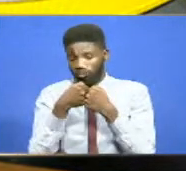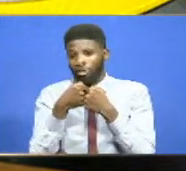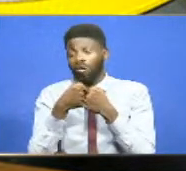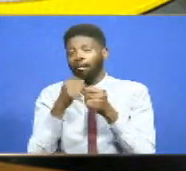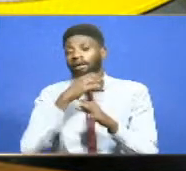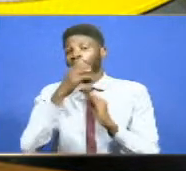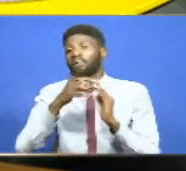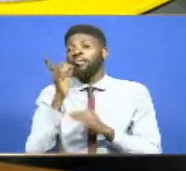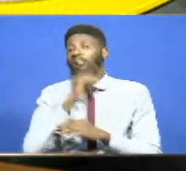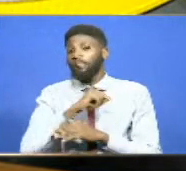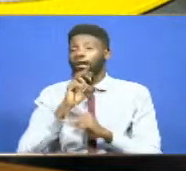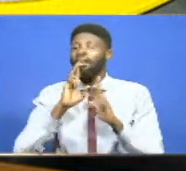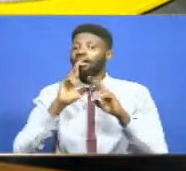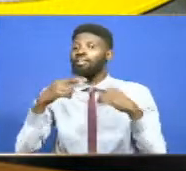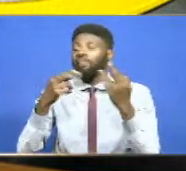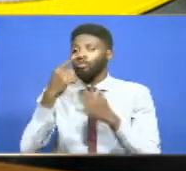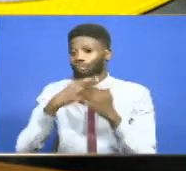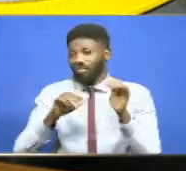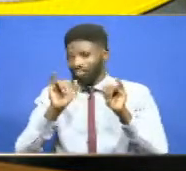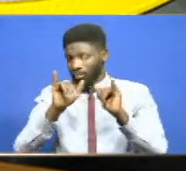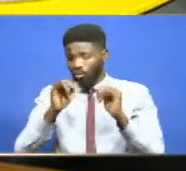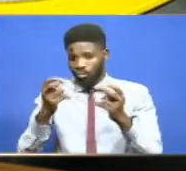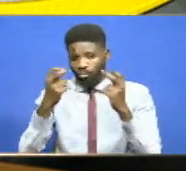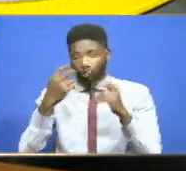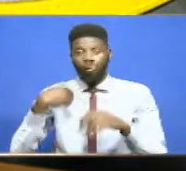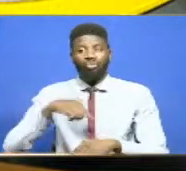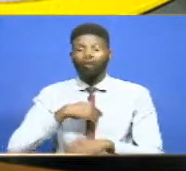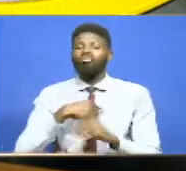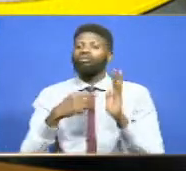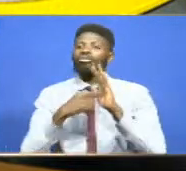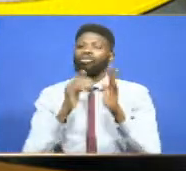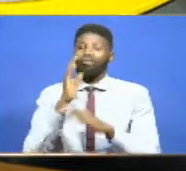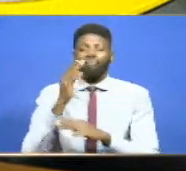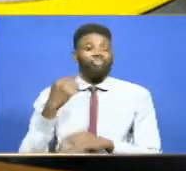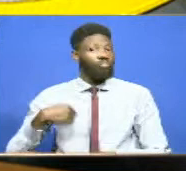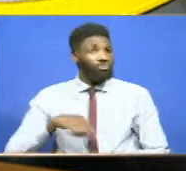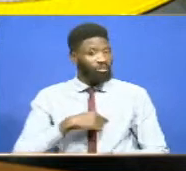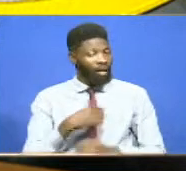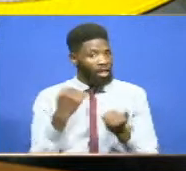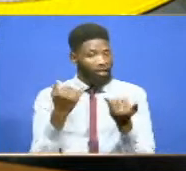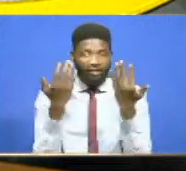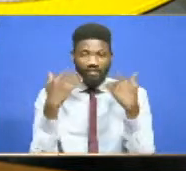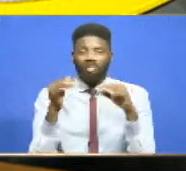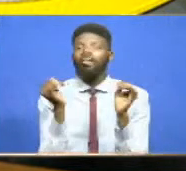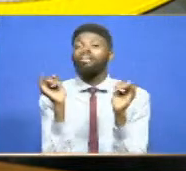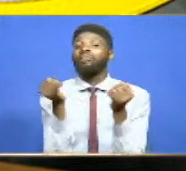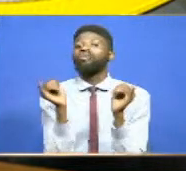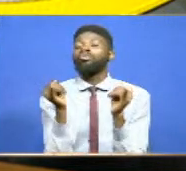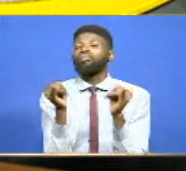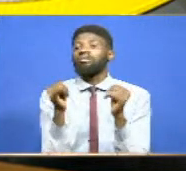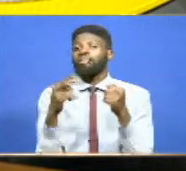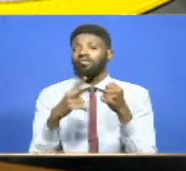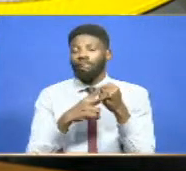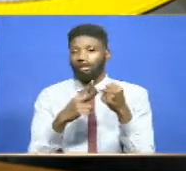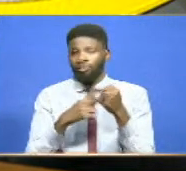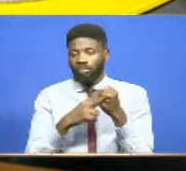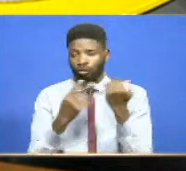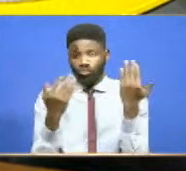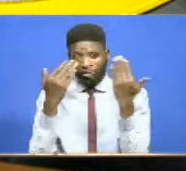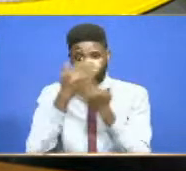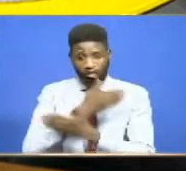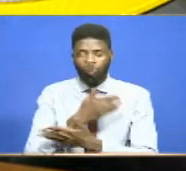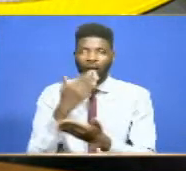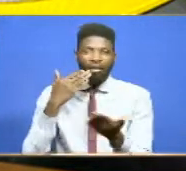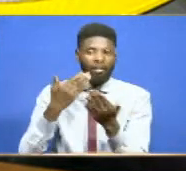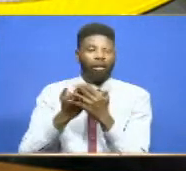matokeo yatakuwa ni yepi, lakini usiende mbali, utakuwa tunakuletea mchuano huo. Hapo ndipo tunapokamilisha taarifa zetu za darubini jioni hii ya leo. Mtazamaji, shukran